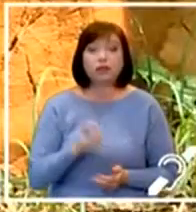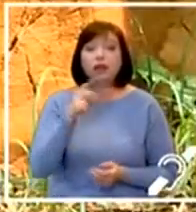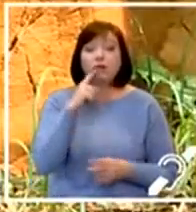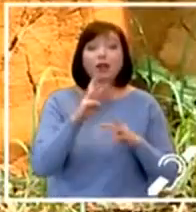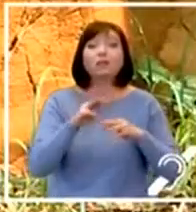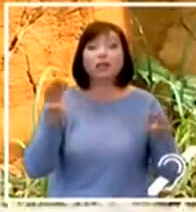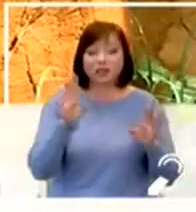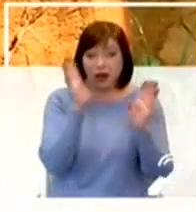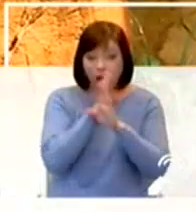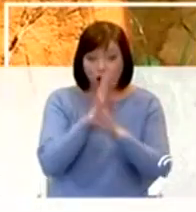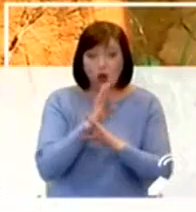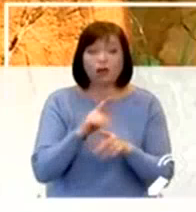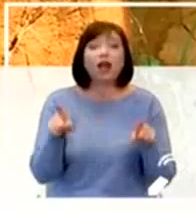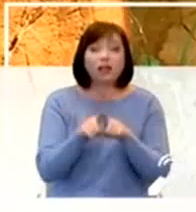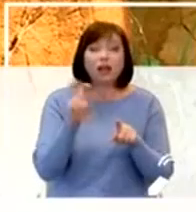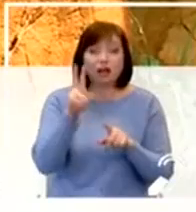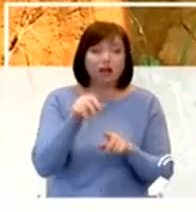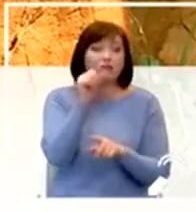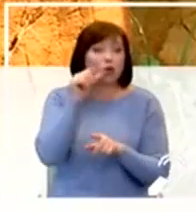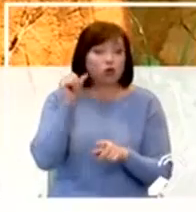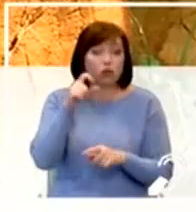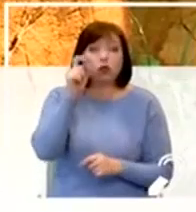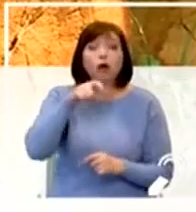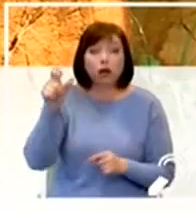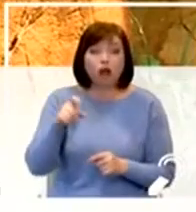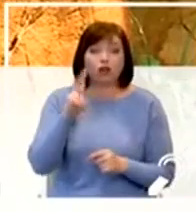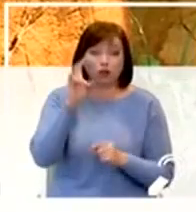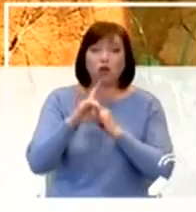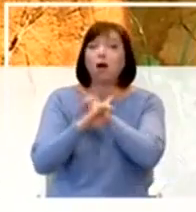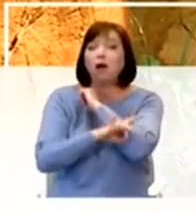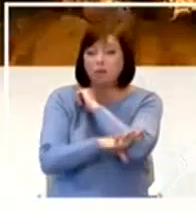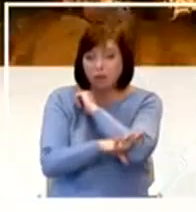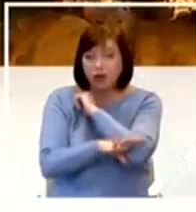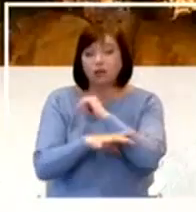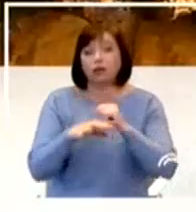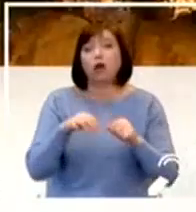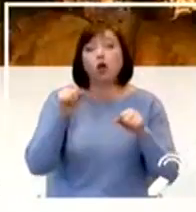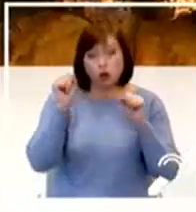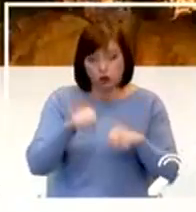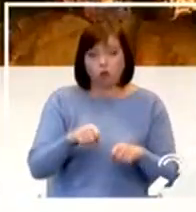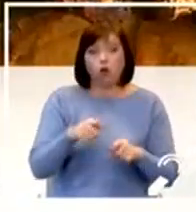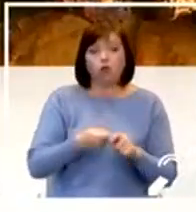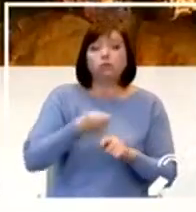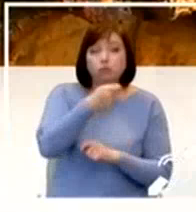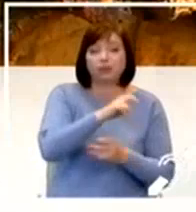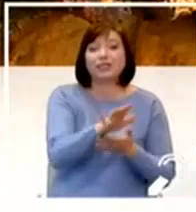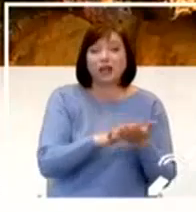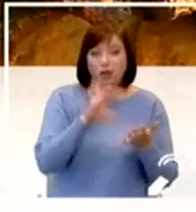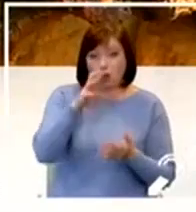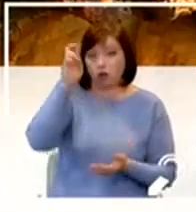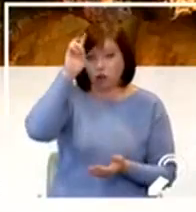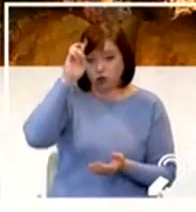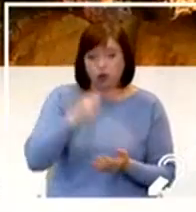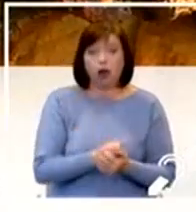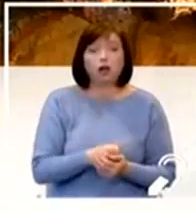Potrivit ministrului Mediului, la fel ca și în sezonul trecut, cetățenii din categoriile social vulnerabile vor beneficia de ajutor din partea